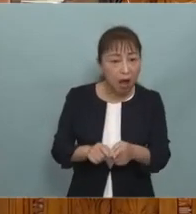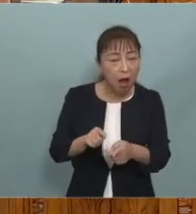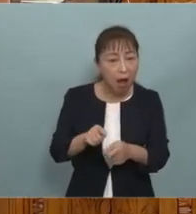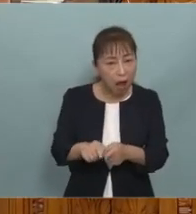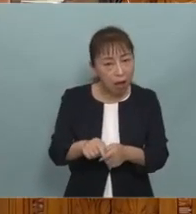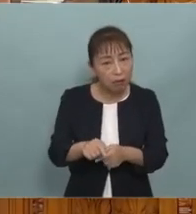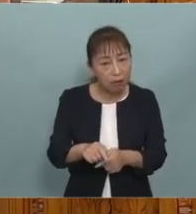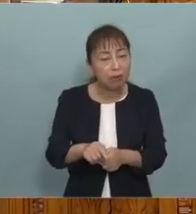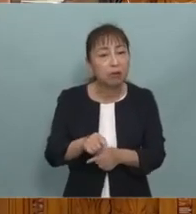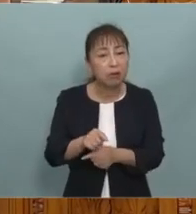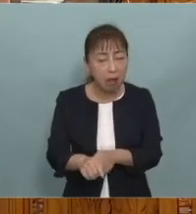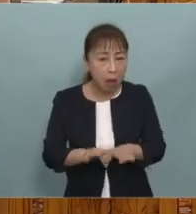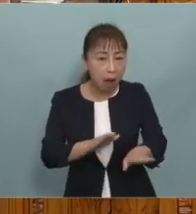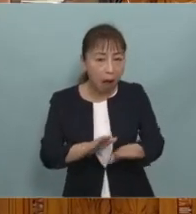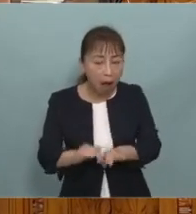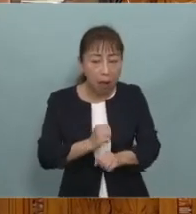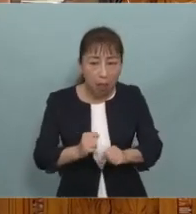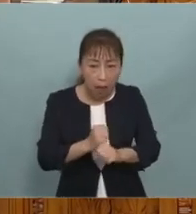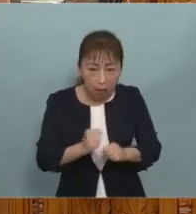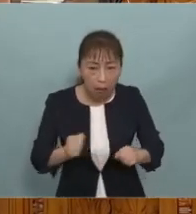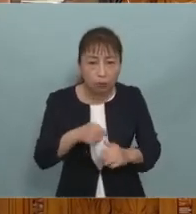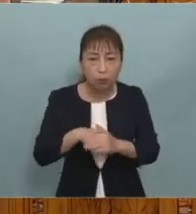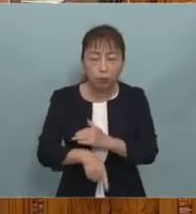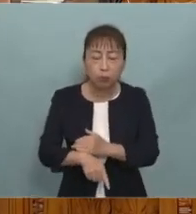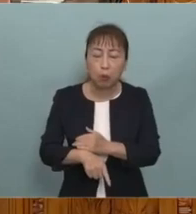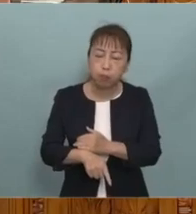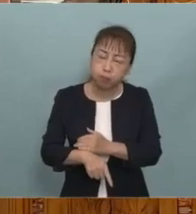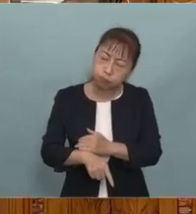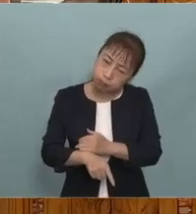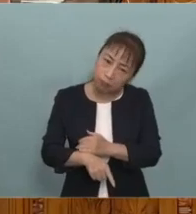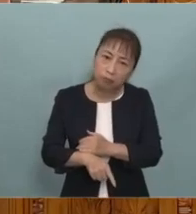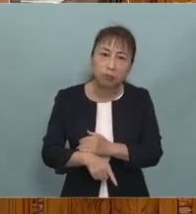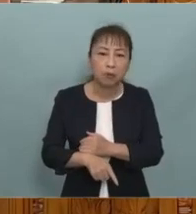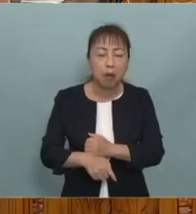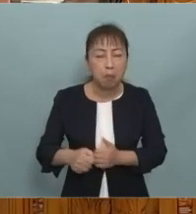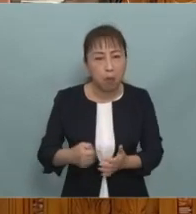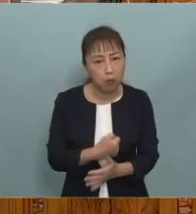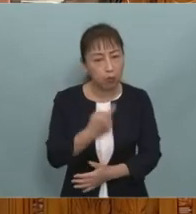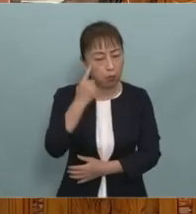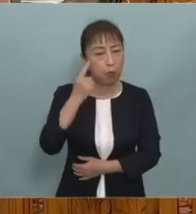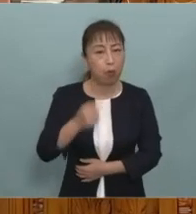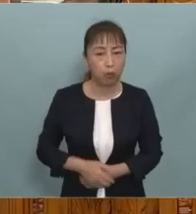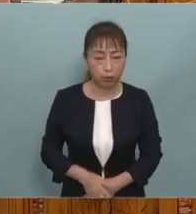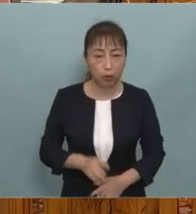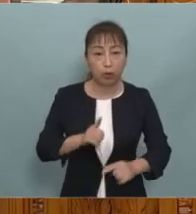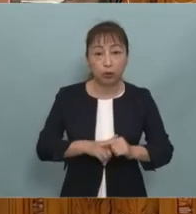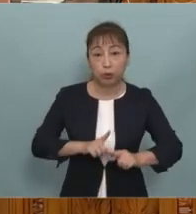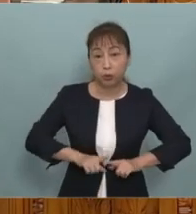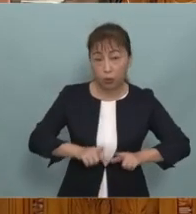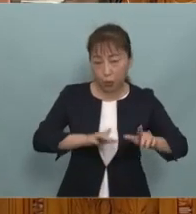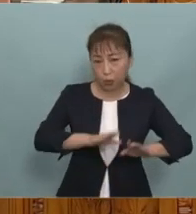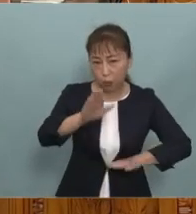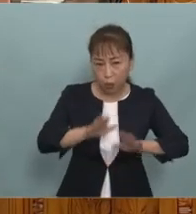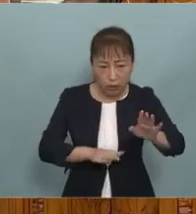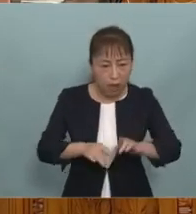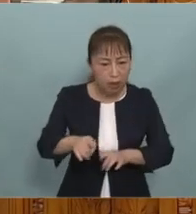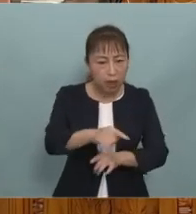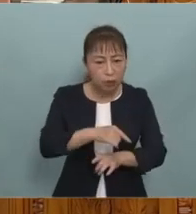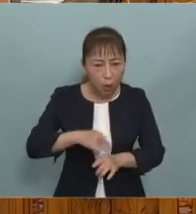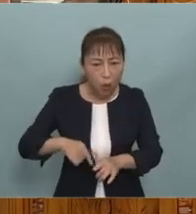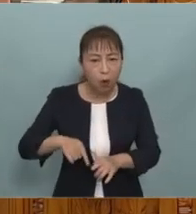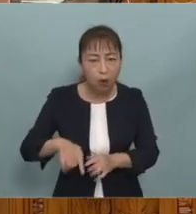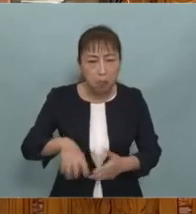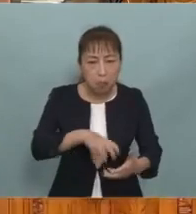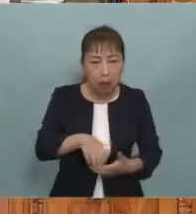力が効かなかったのか私は強い思いを持っております中東情勢なども相まって国際社会